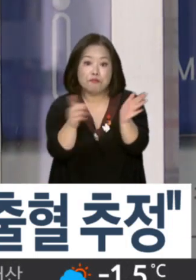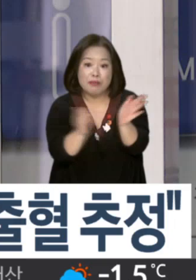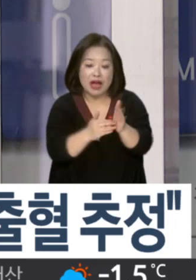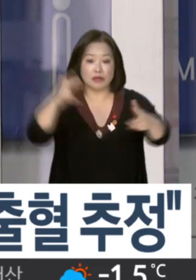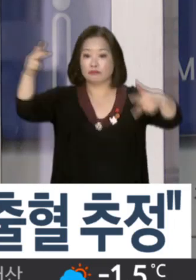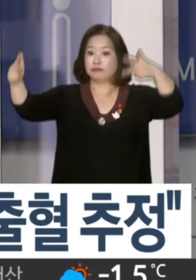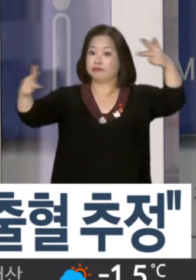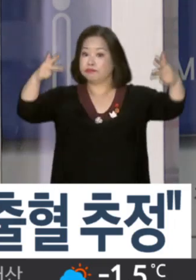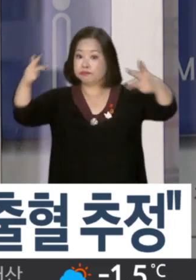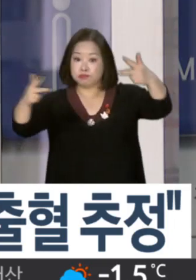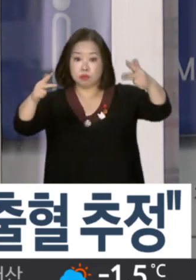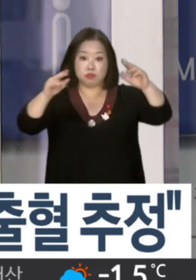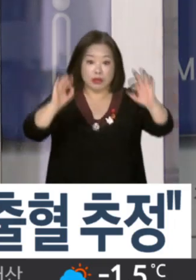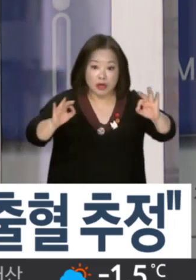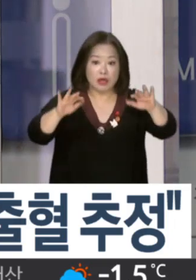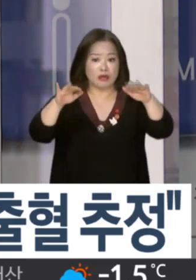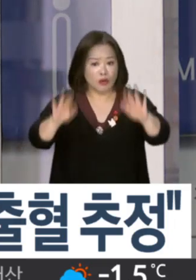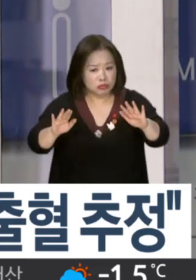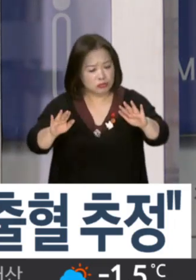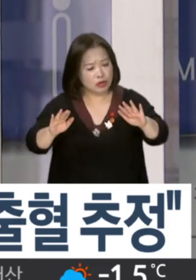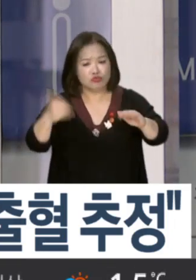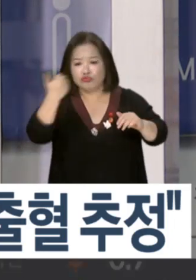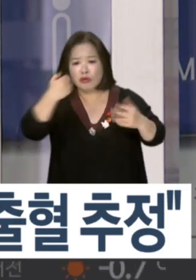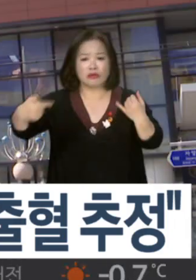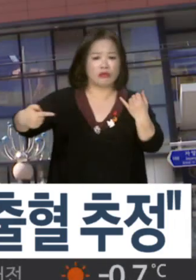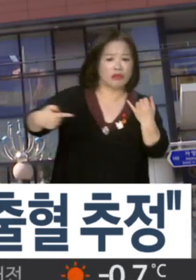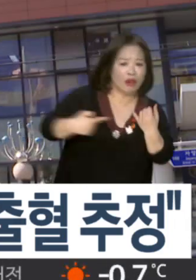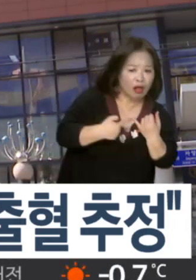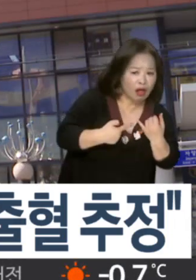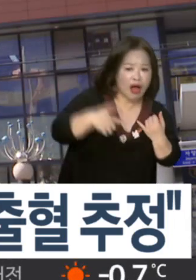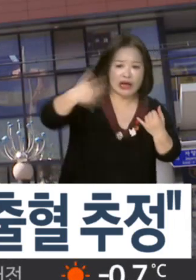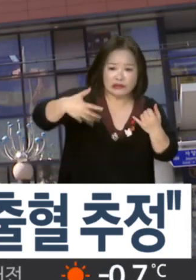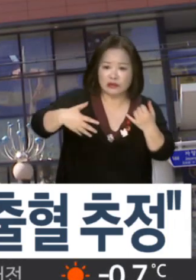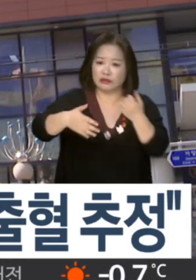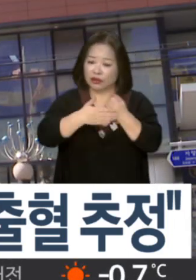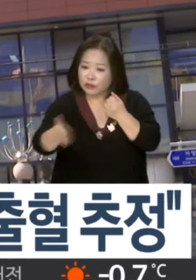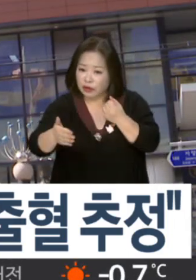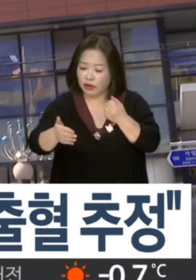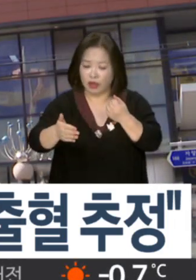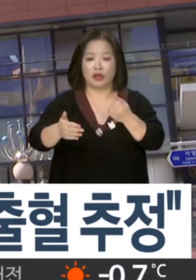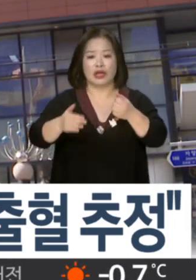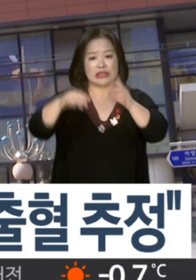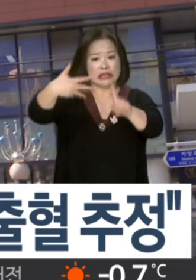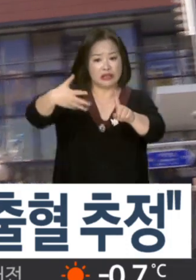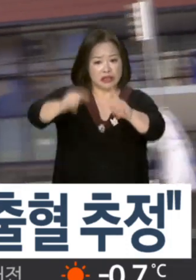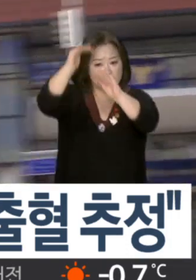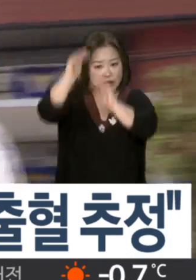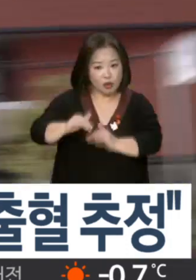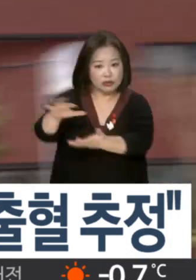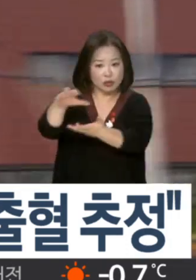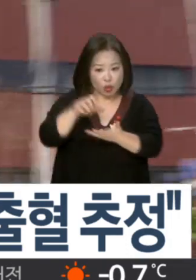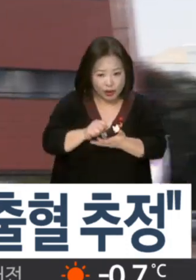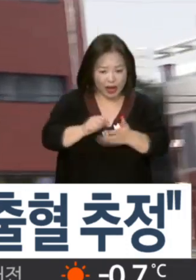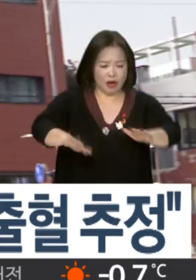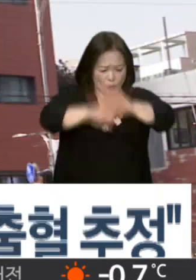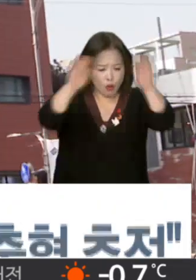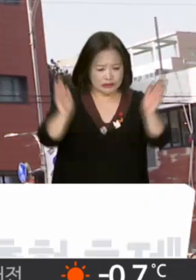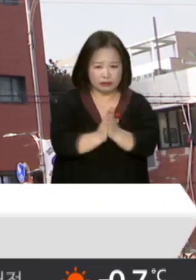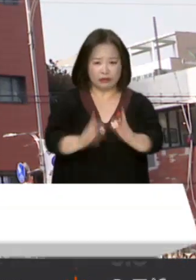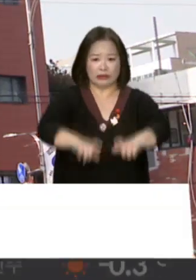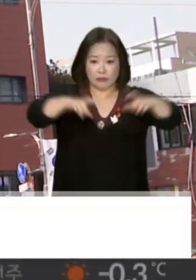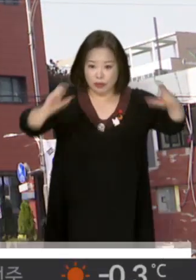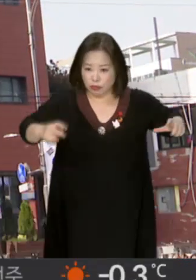cct 추적 결과 현재까지 타살 정황은 발견되지 않았다면서 국가수 1차 소견을 참고해 모든 가능성을